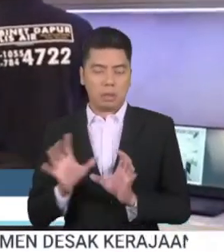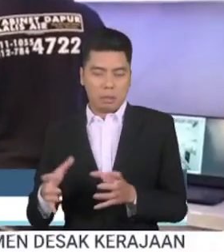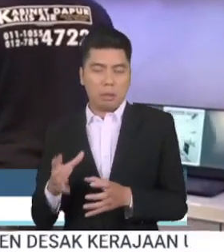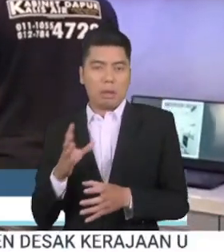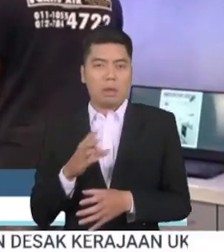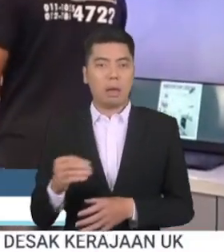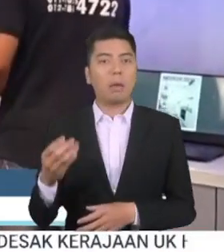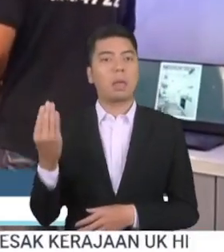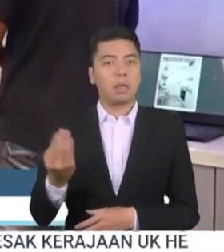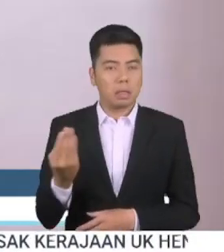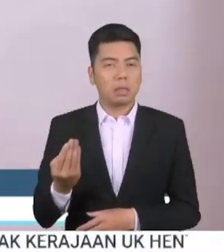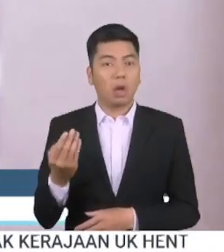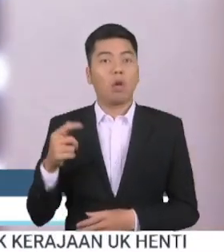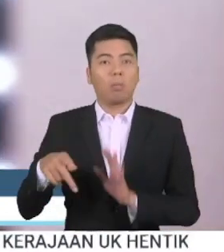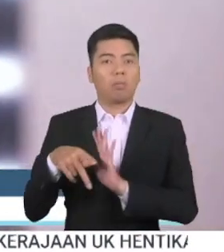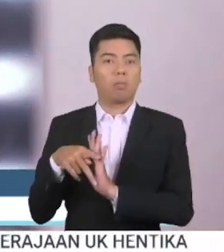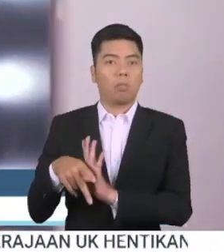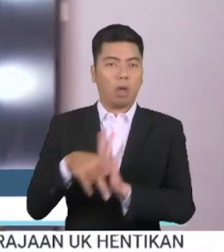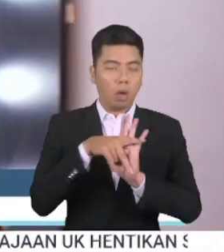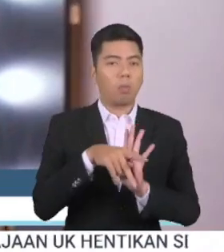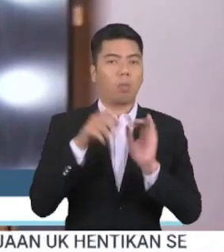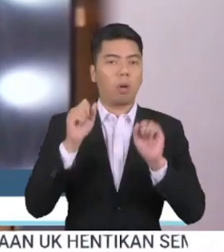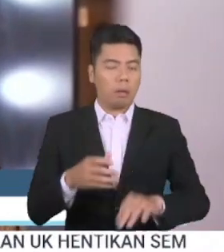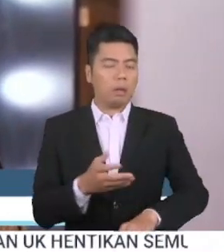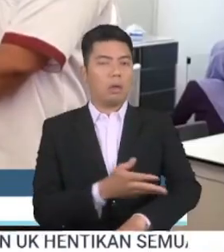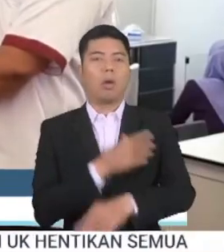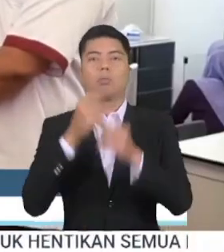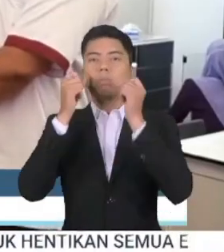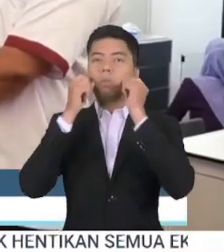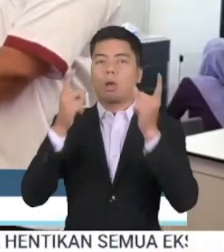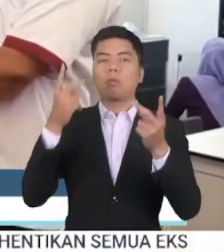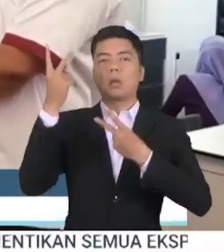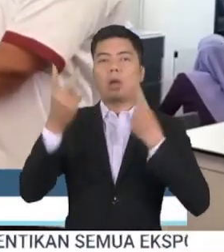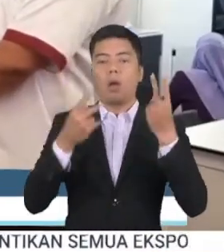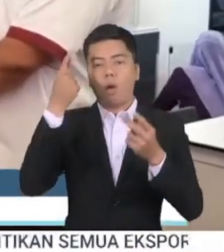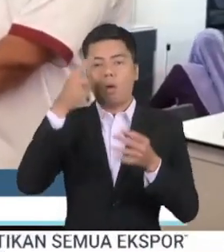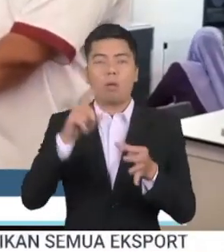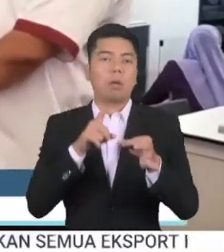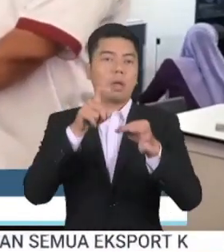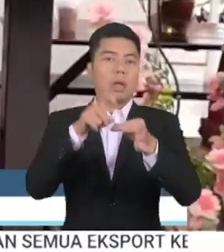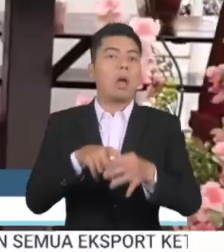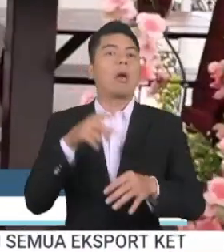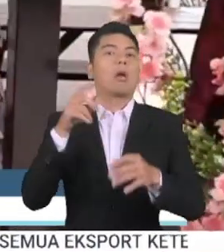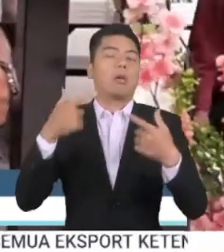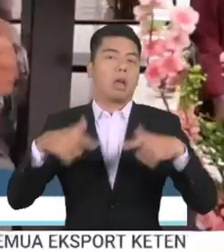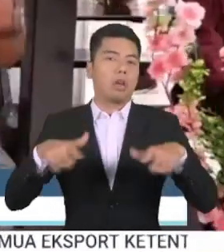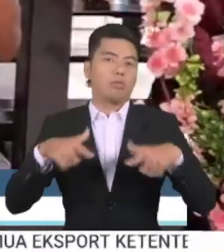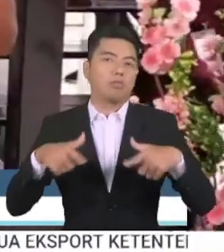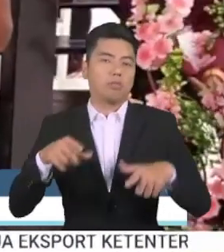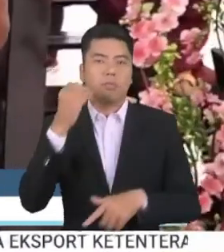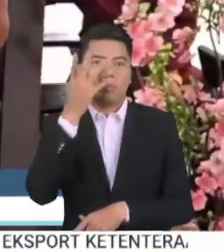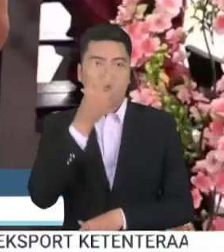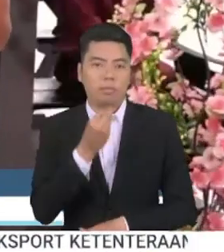dan sederhana, pameran ini juga turut meningkatkan kesedaran pengunjung berkaitan hasil perkayuan yang estetik.